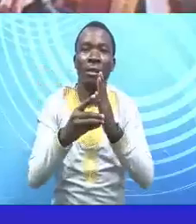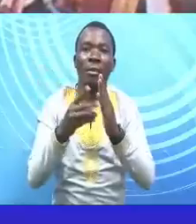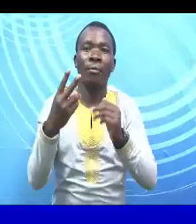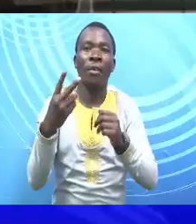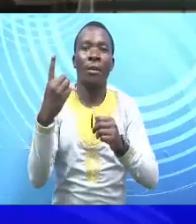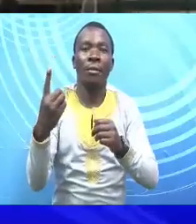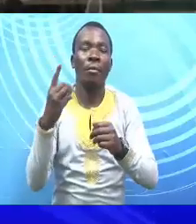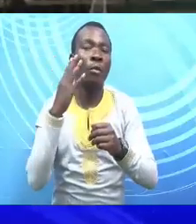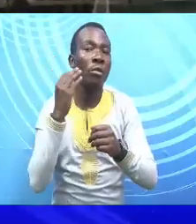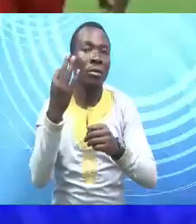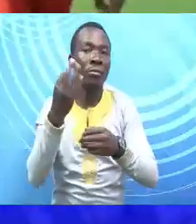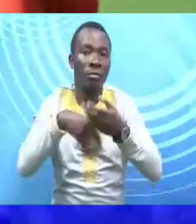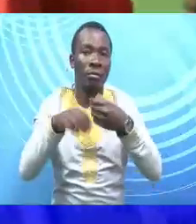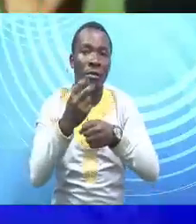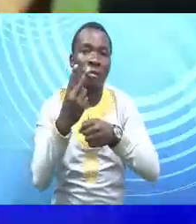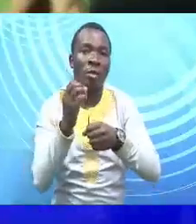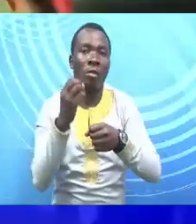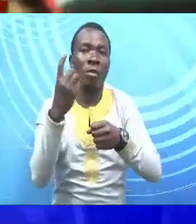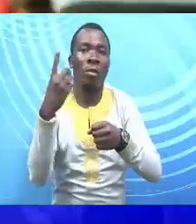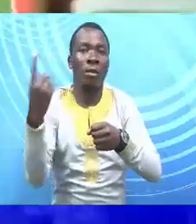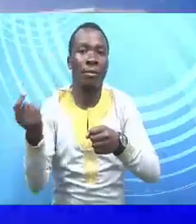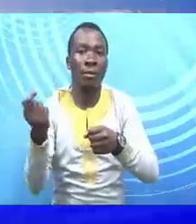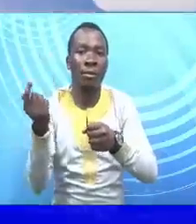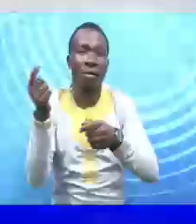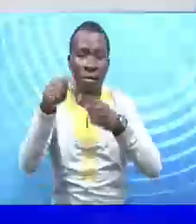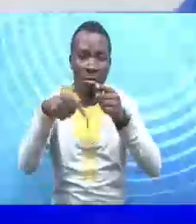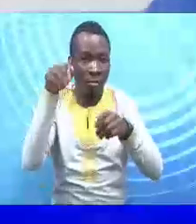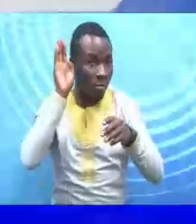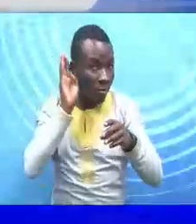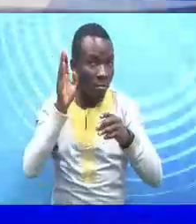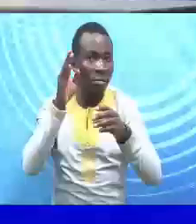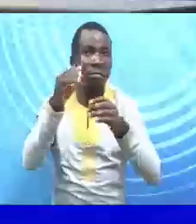no kugaruka ku makuru avugwa mu mikino.